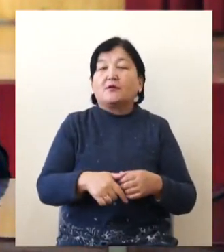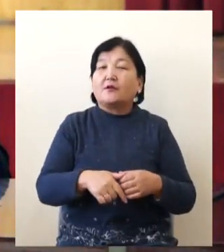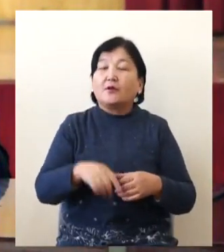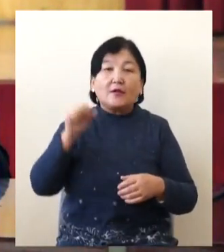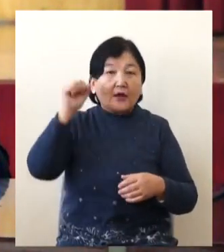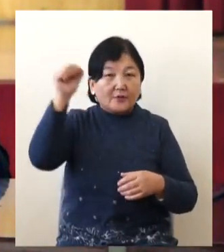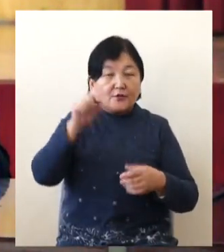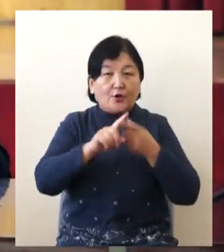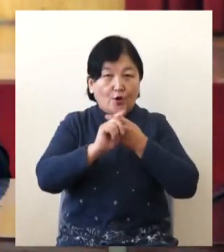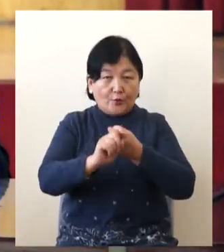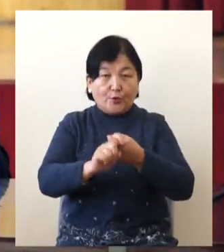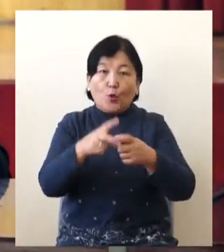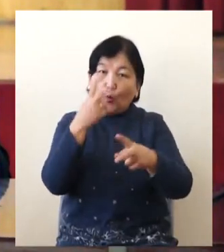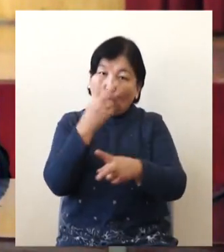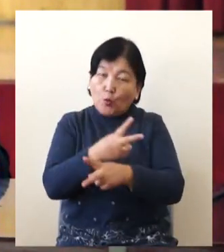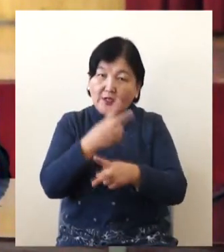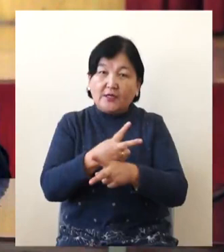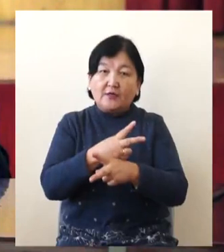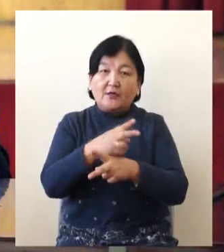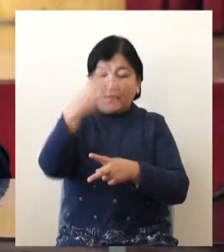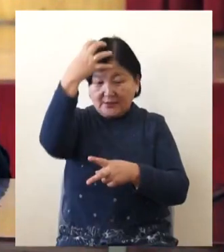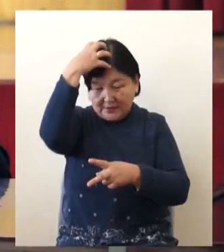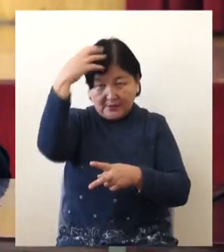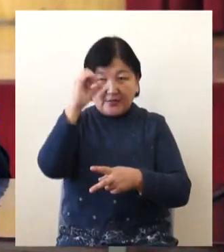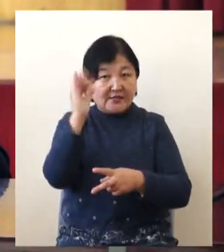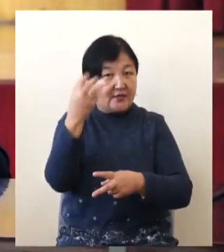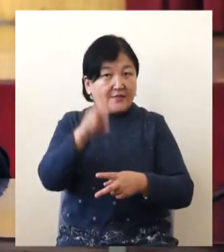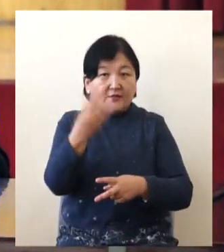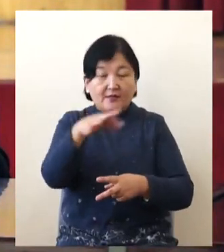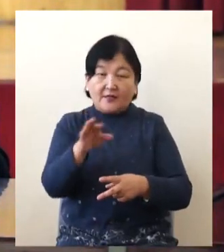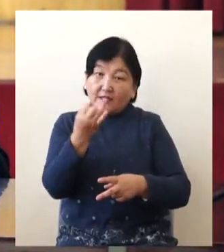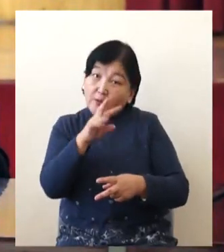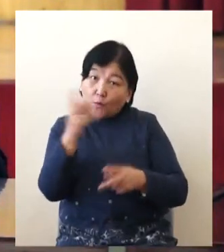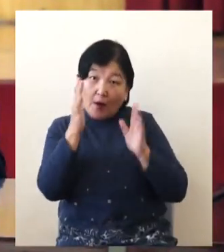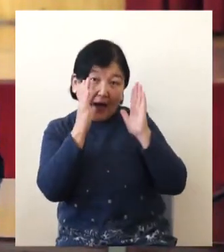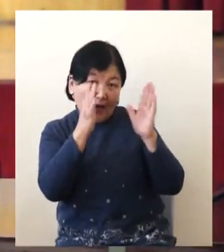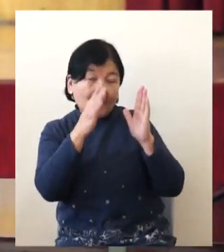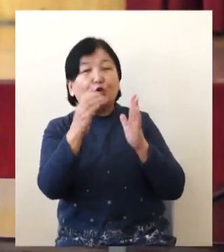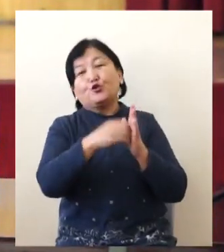ардчилсан улс орон бид энэ хуулийн засаглалыг онцгойлон анхаарах ёстой юм аа.